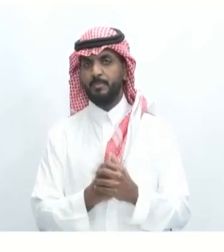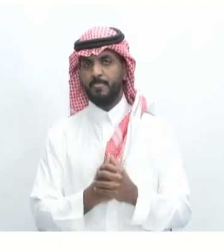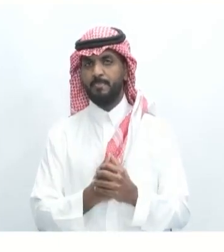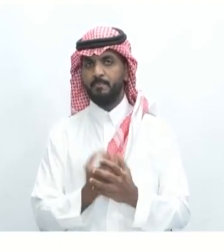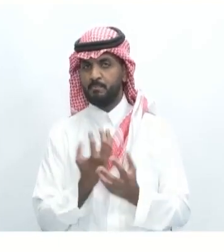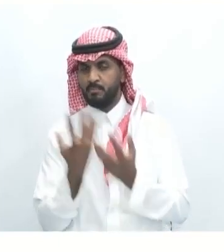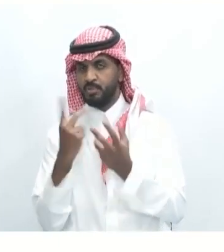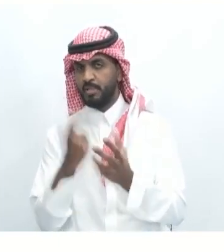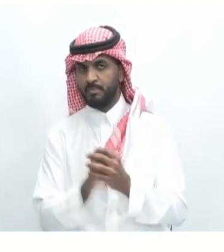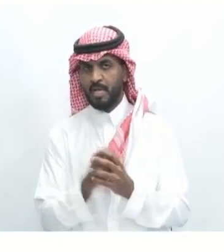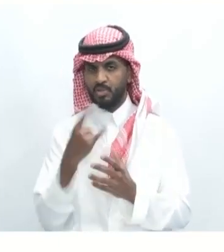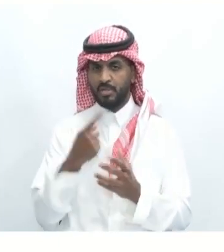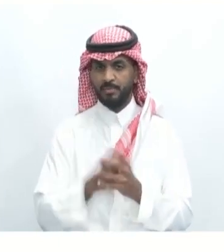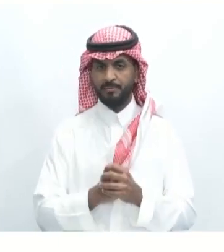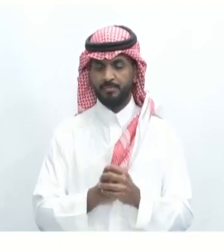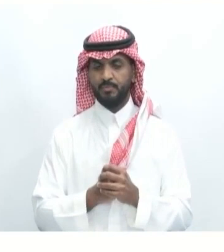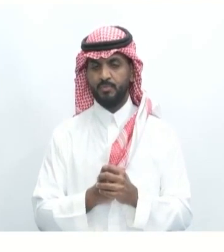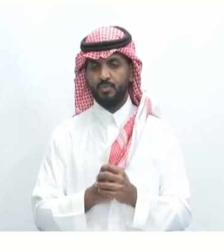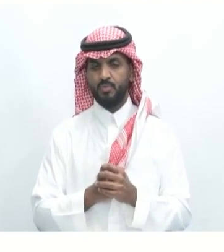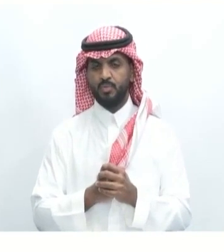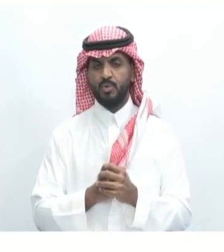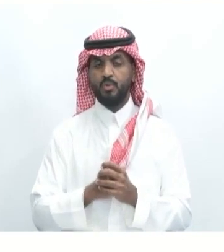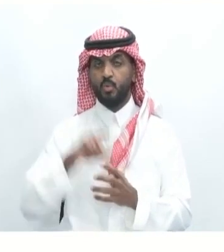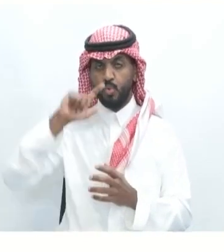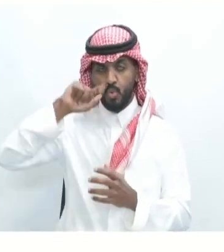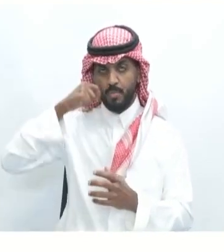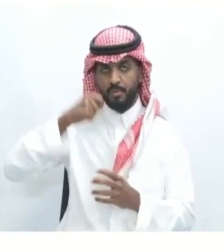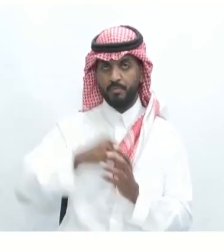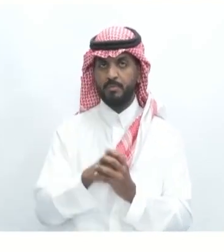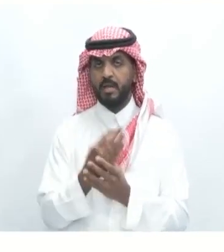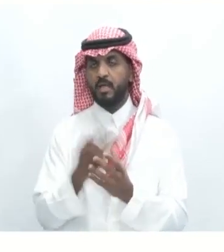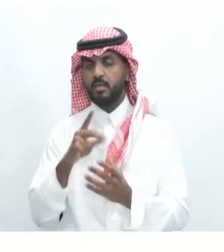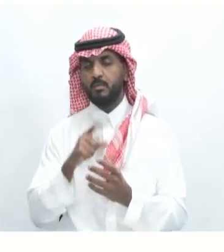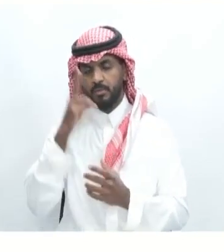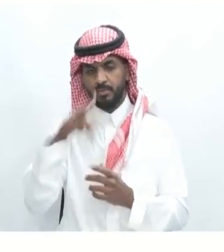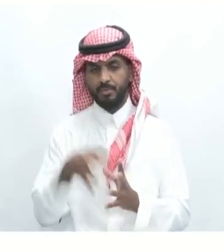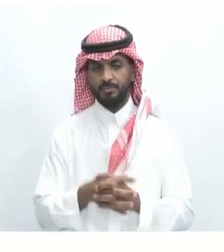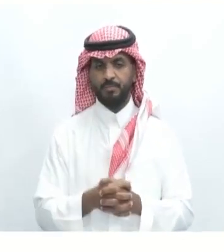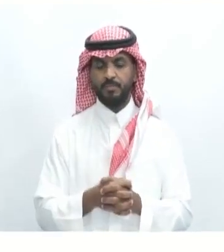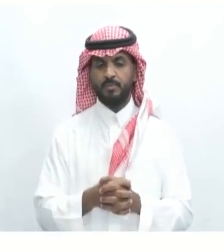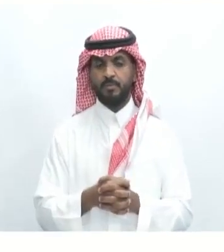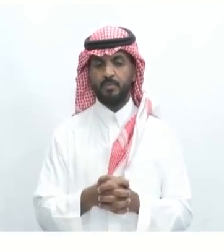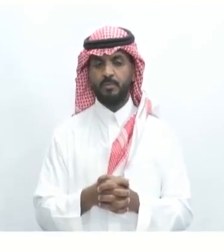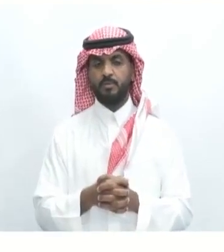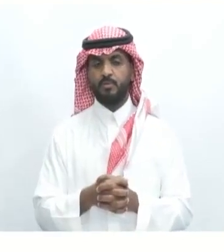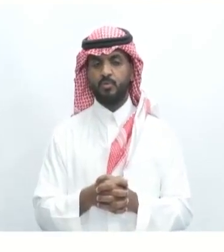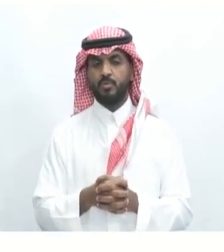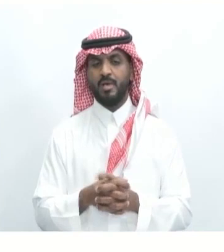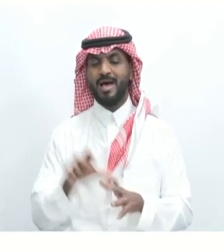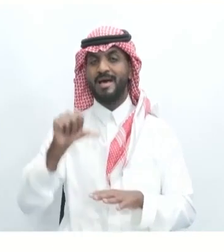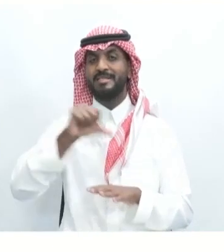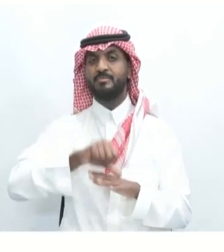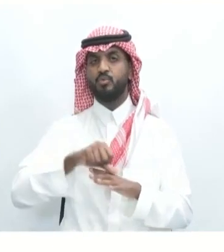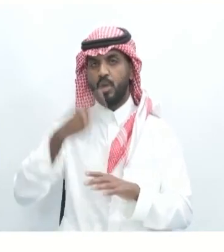بالجنه احسنتم ممتاز عمر بن الخطاب رضي الله عنه عاصمه